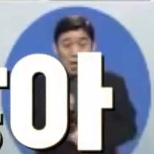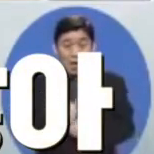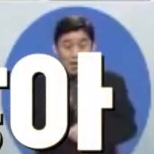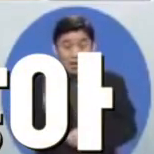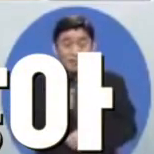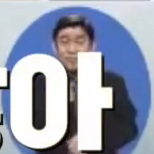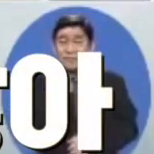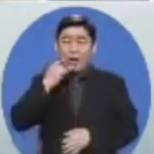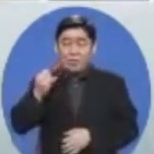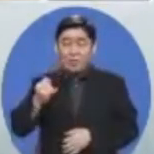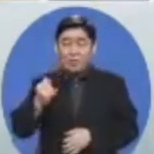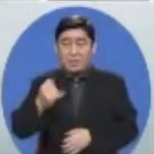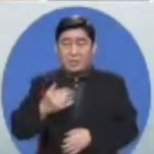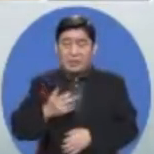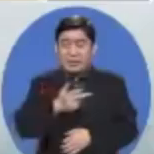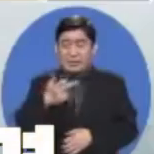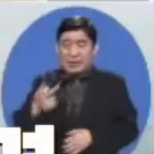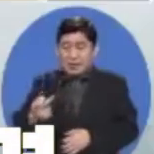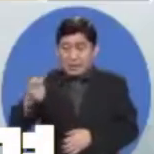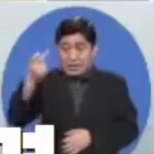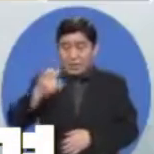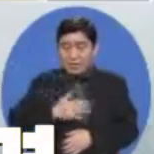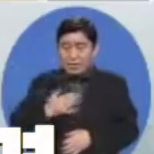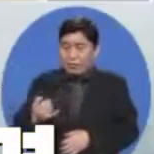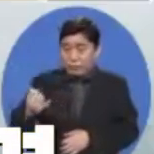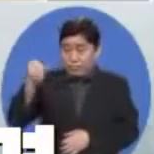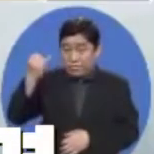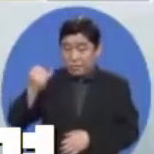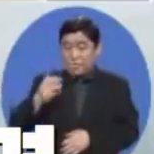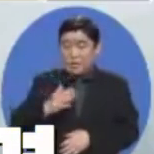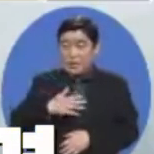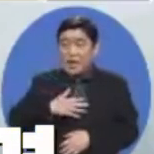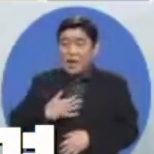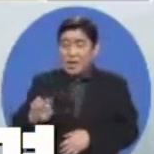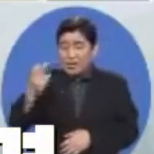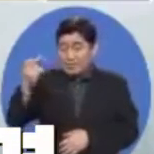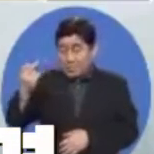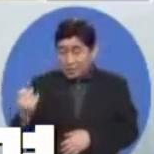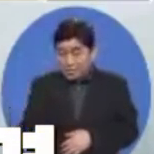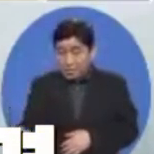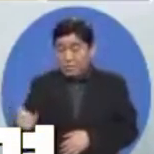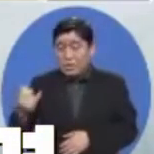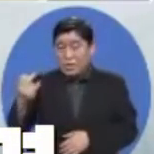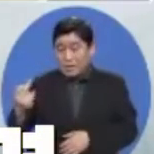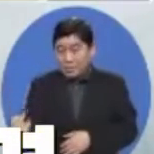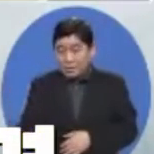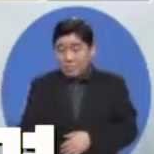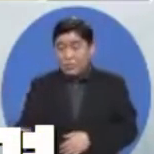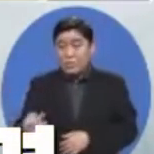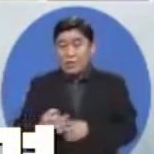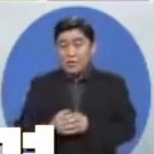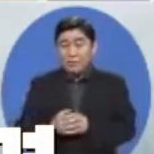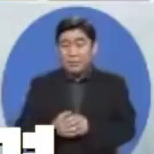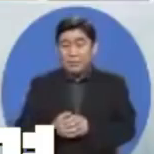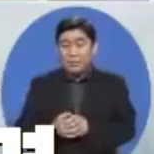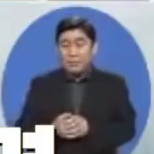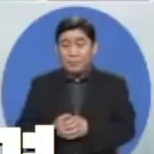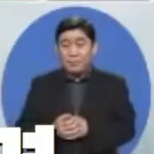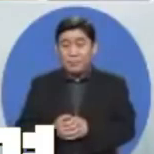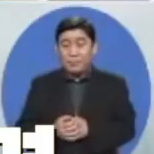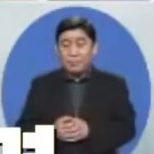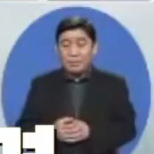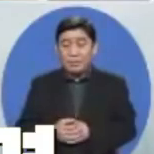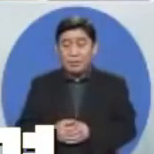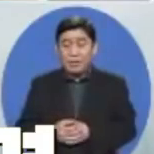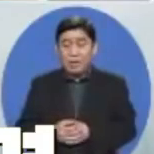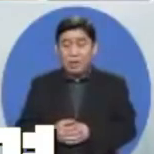않았습니까? 그런 일 없습니다. 저희 큰형님, 저희 누님, 저희 형님, 제 여동생, 제 남동생 여기서